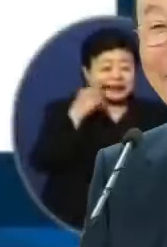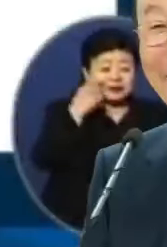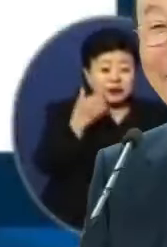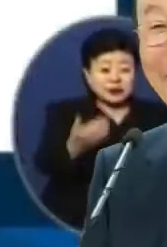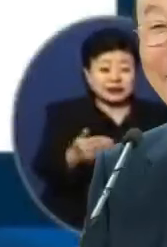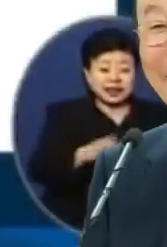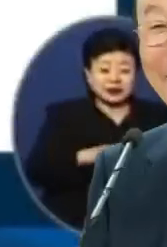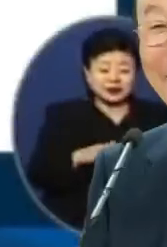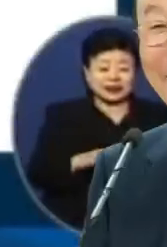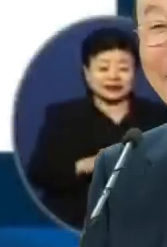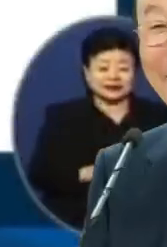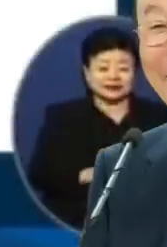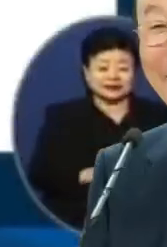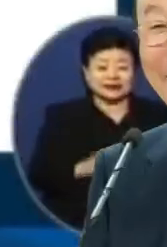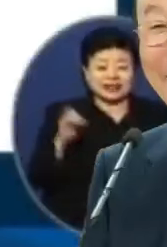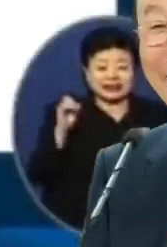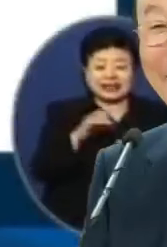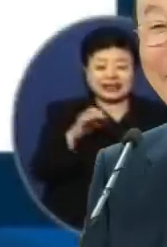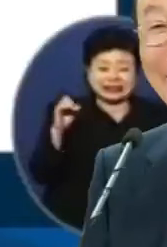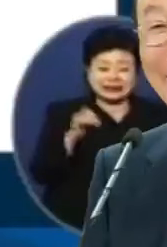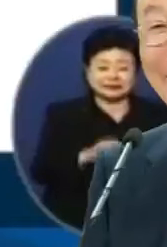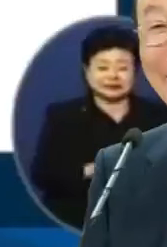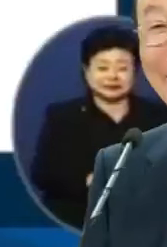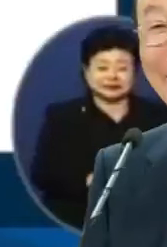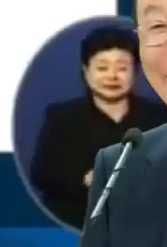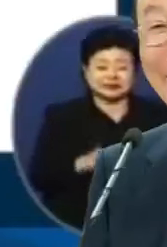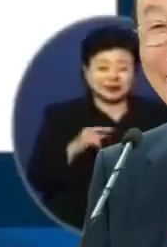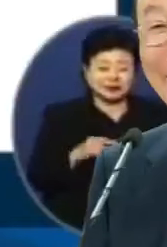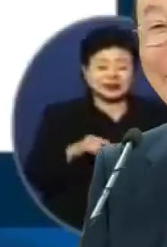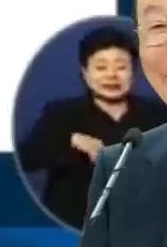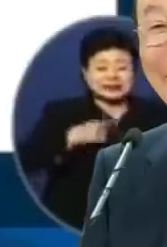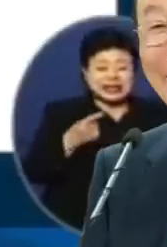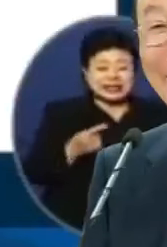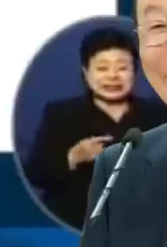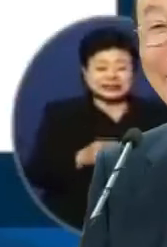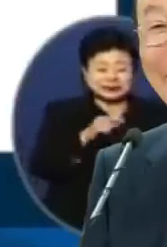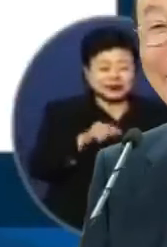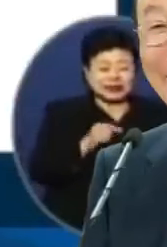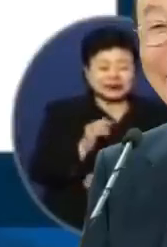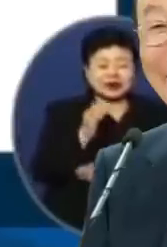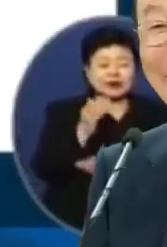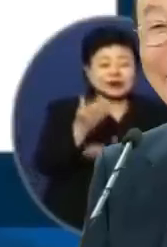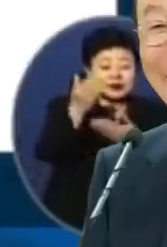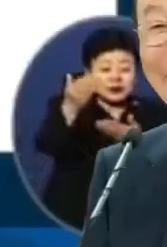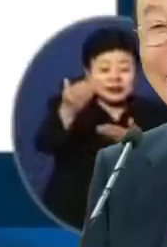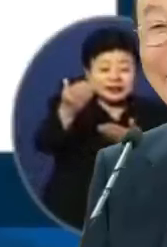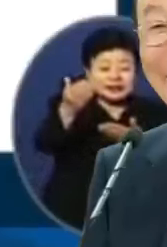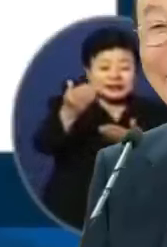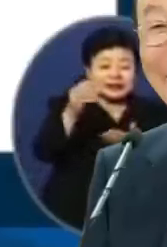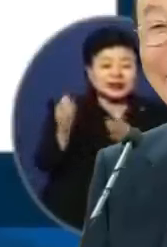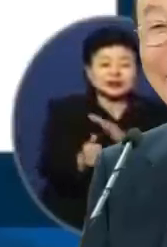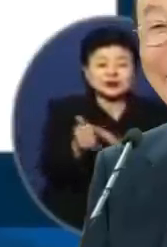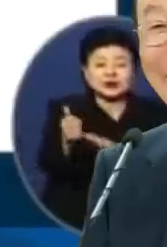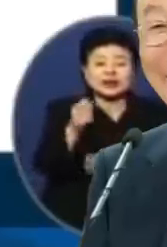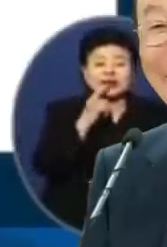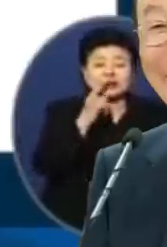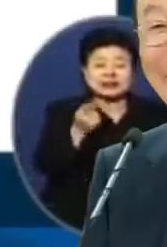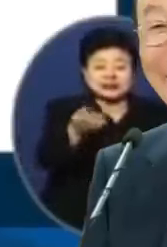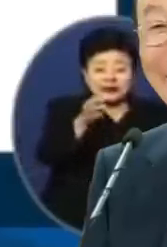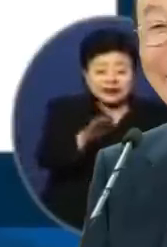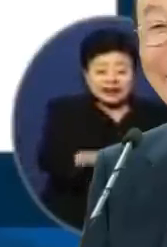실시했는데 설문에 대답한 성도들의 대다수가 자신의 삶을 통해 하나님께 영광 돌리기를 소문한다고 말했었습니다.